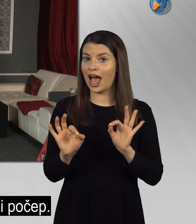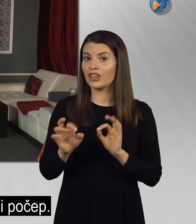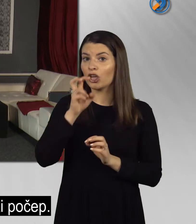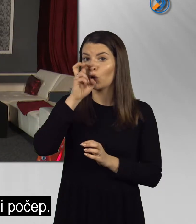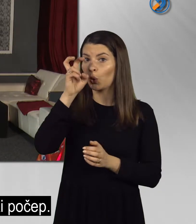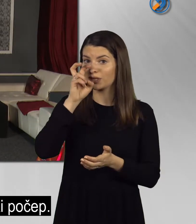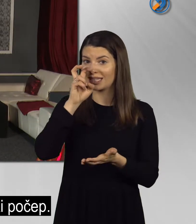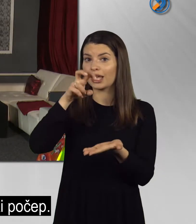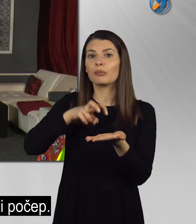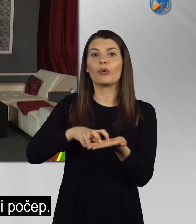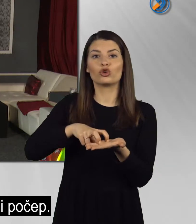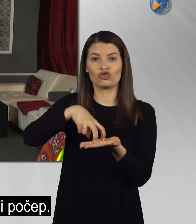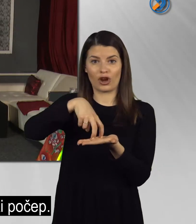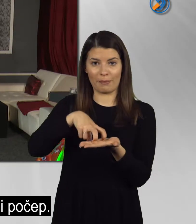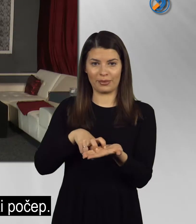Pripravi se na ruski počep.